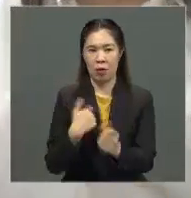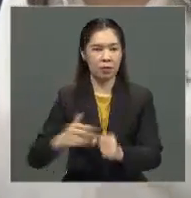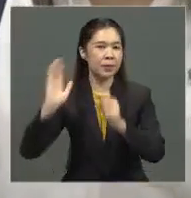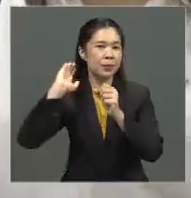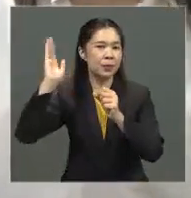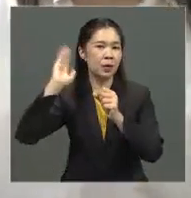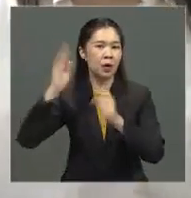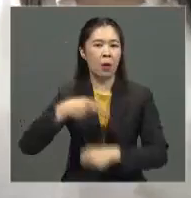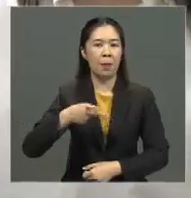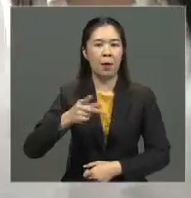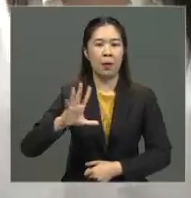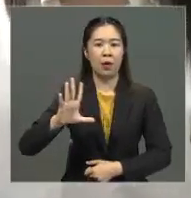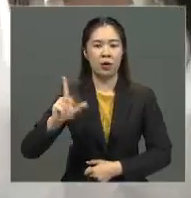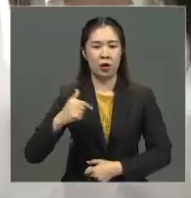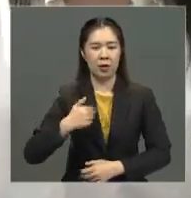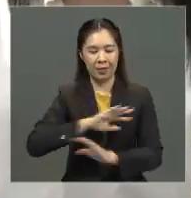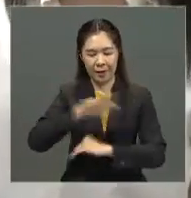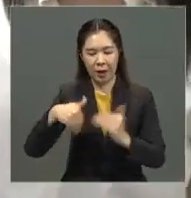กว่าล้านบาทตามที่ปรากฏเป็นข่าวหรือเปล่านะคะคุณวลีก็บอกว่าให้รอฟังจากโฆษกป.ป.ช.จะเป็นผู้แถลงรายละเอียดทั้งหมดค่ะอ่ะ